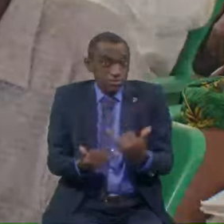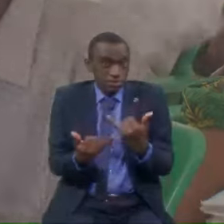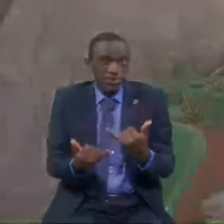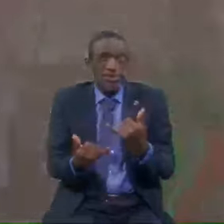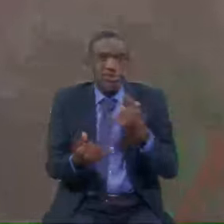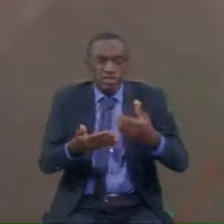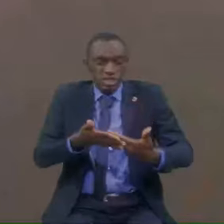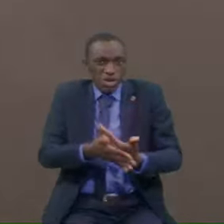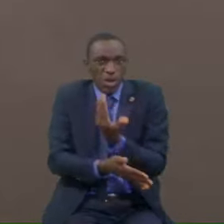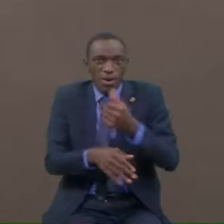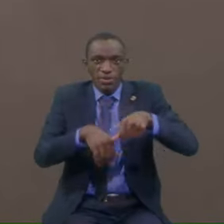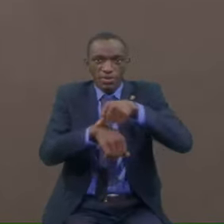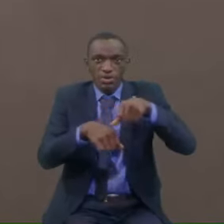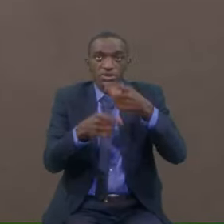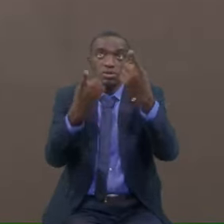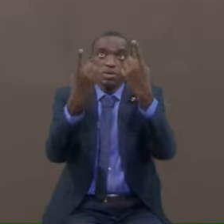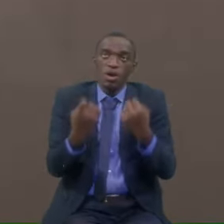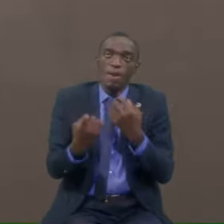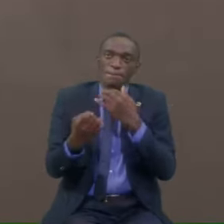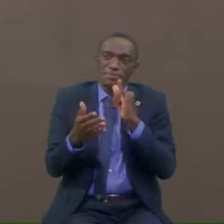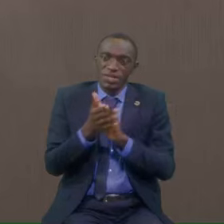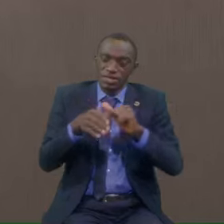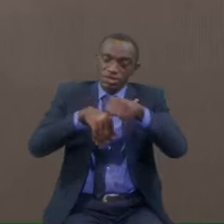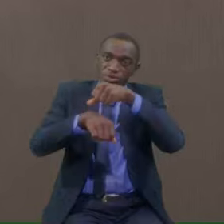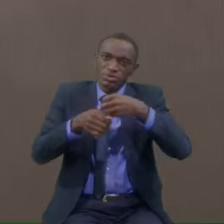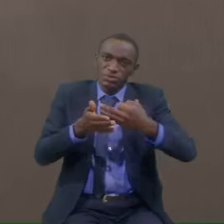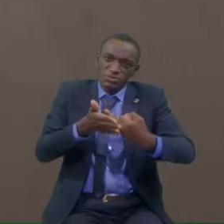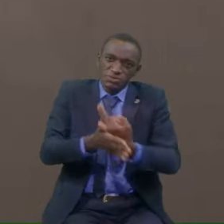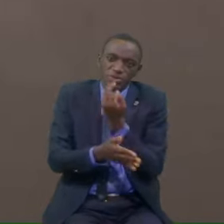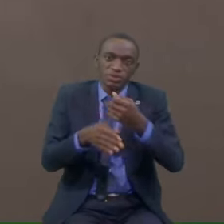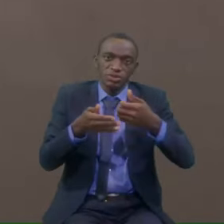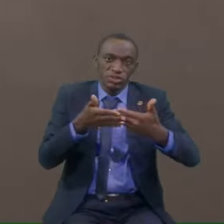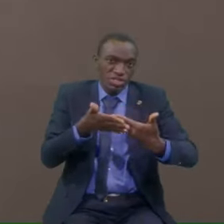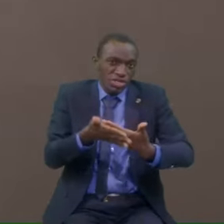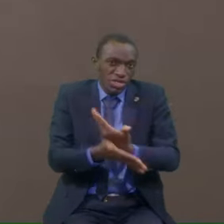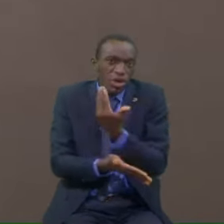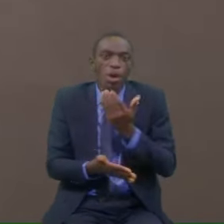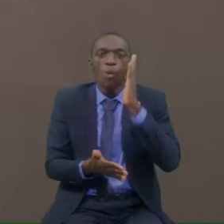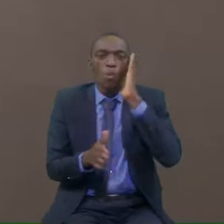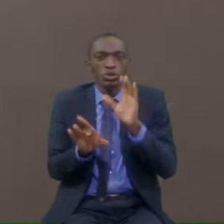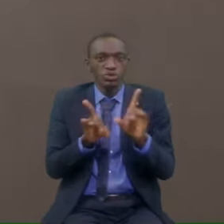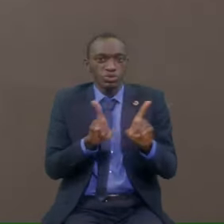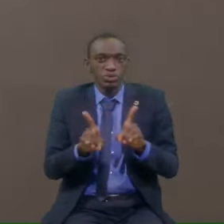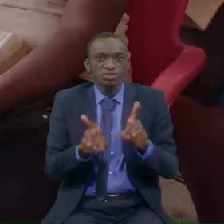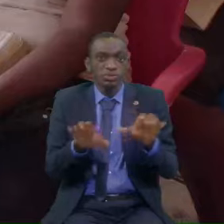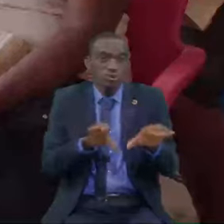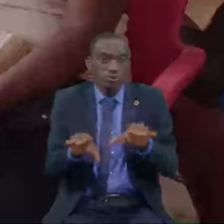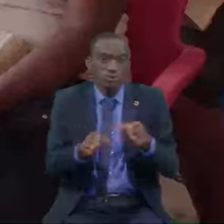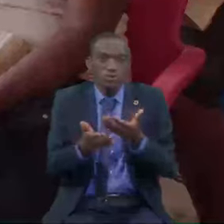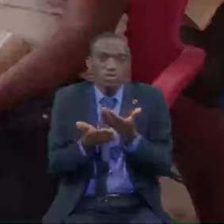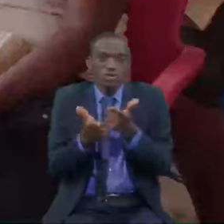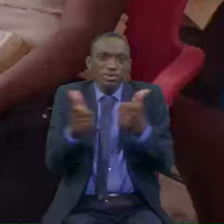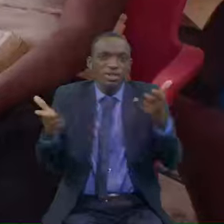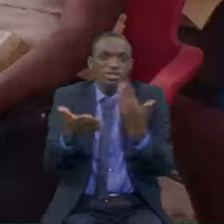vient, cette onction, nouvelle, fraîche, fera de grandes choses à travers ta vie